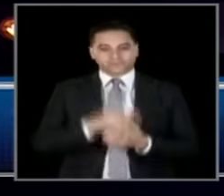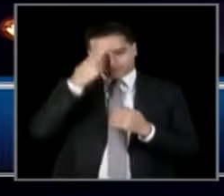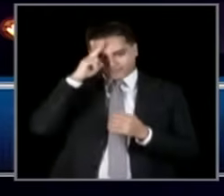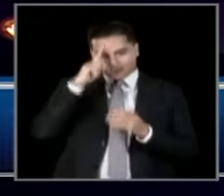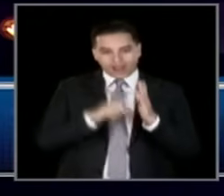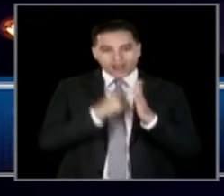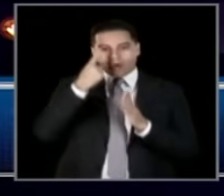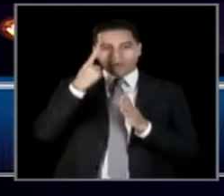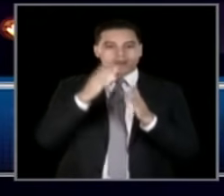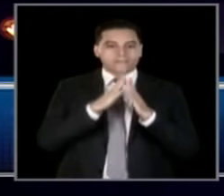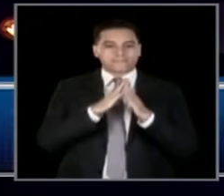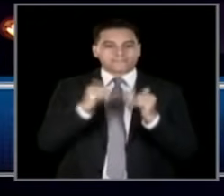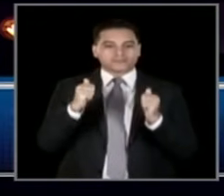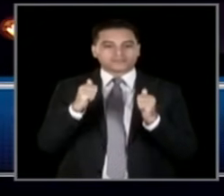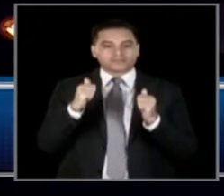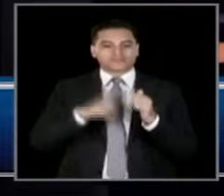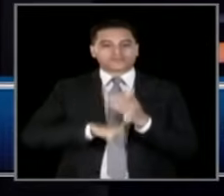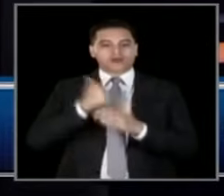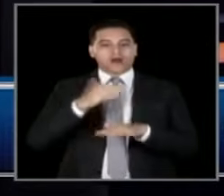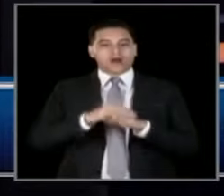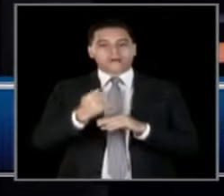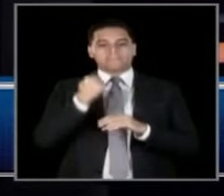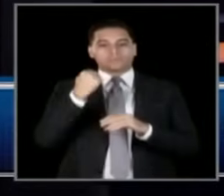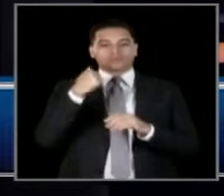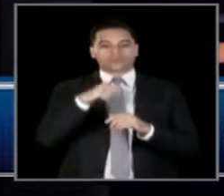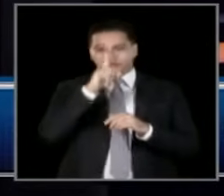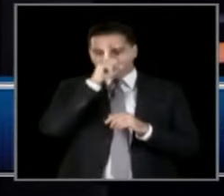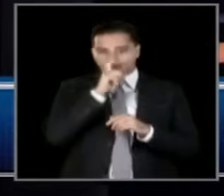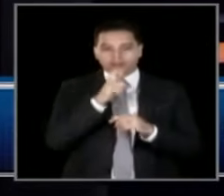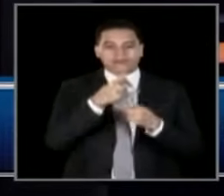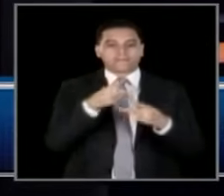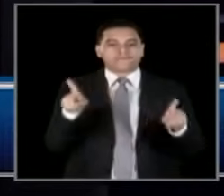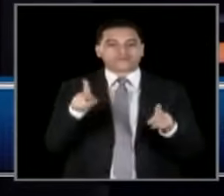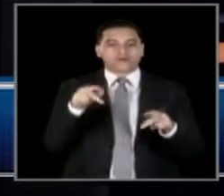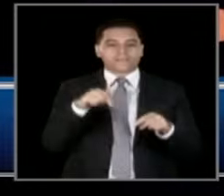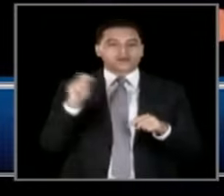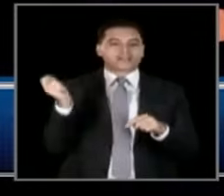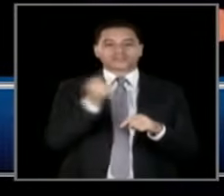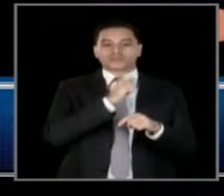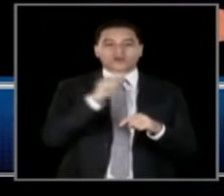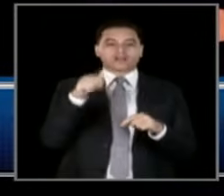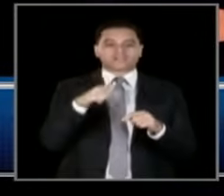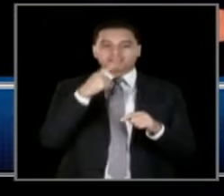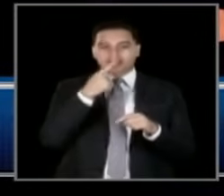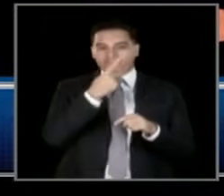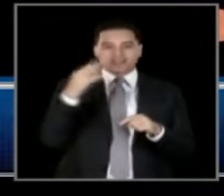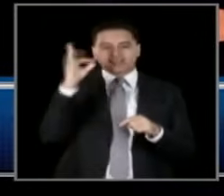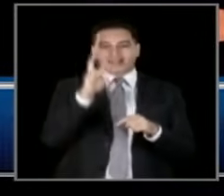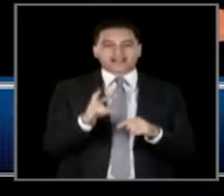من هي أول مصرية تحصل على بطولة قطر المفتوحة للسكواش عام